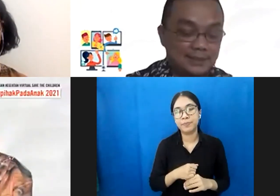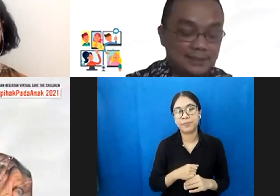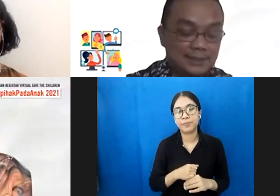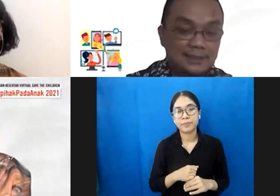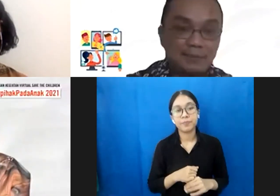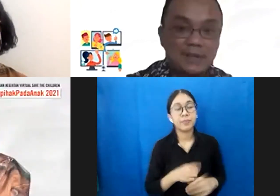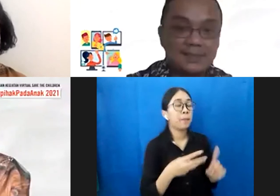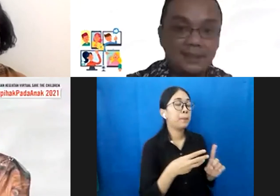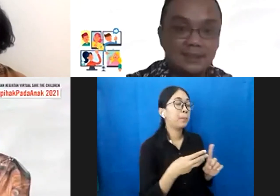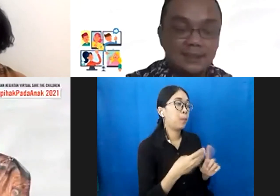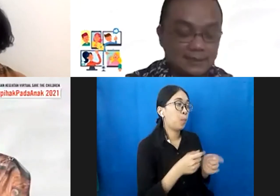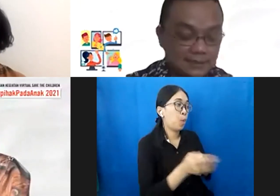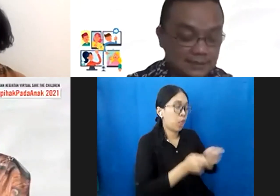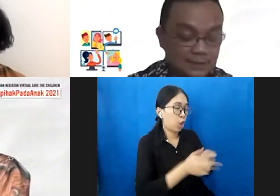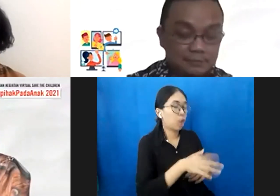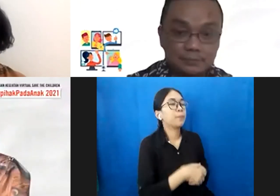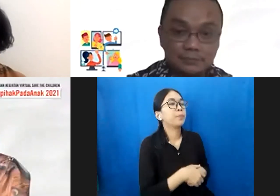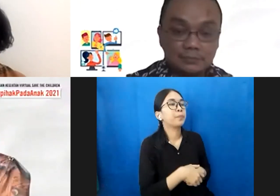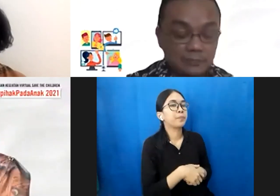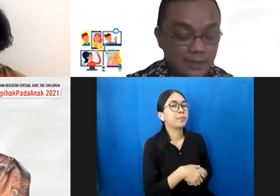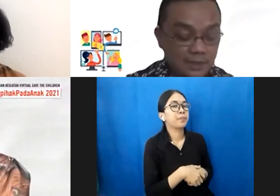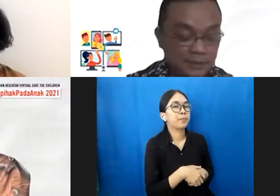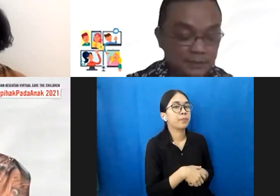Baik, terima kasih